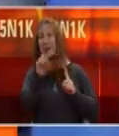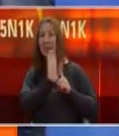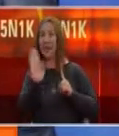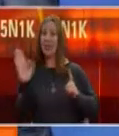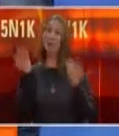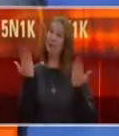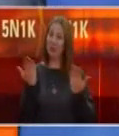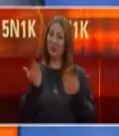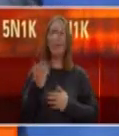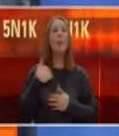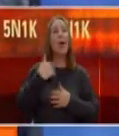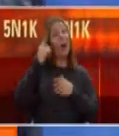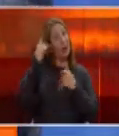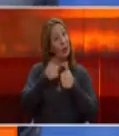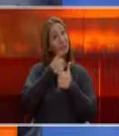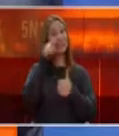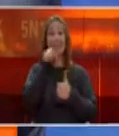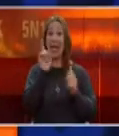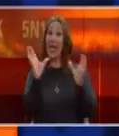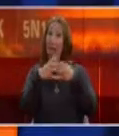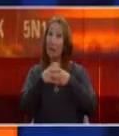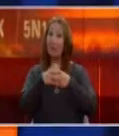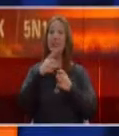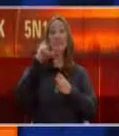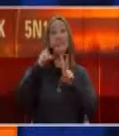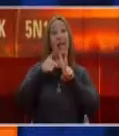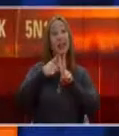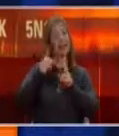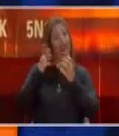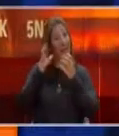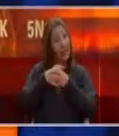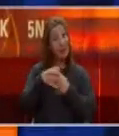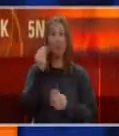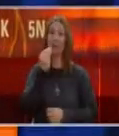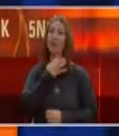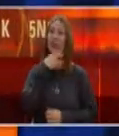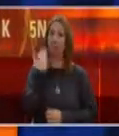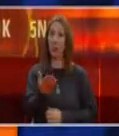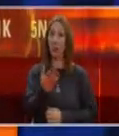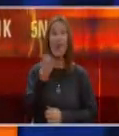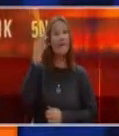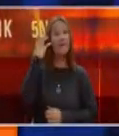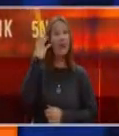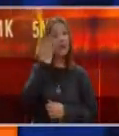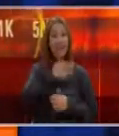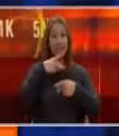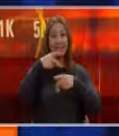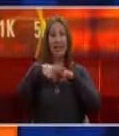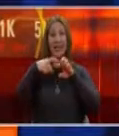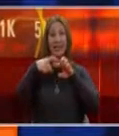Ben öncelikle size, ekibinize, CNN ekibine teşekkür ediyorum. Vakıfta Zerrin Hanım,